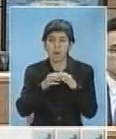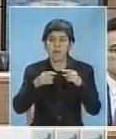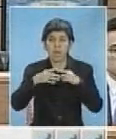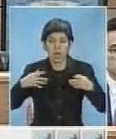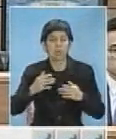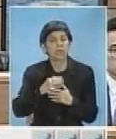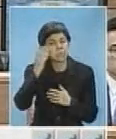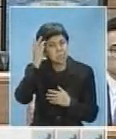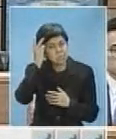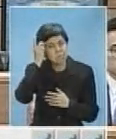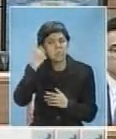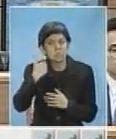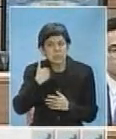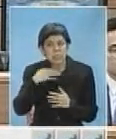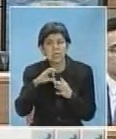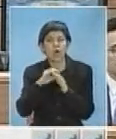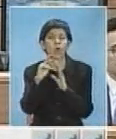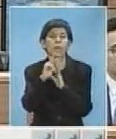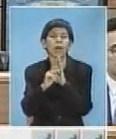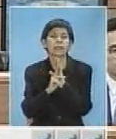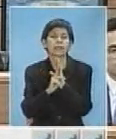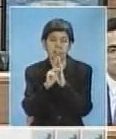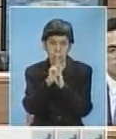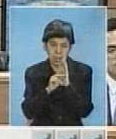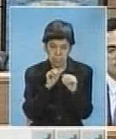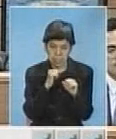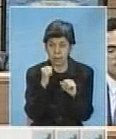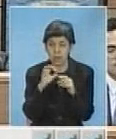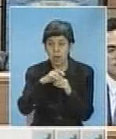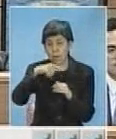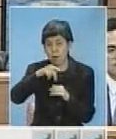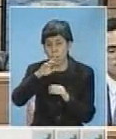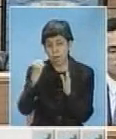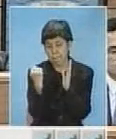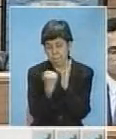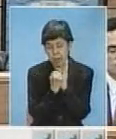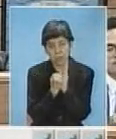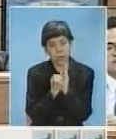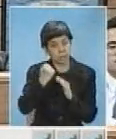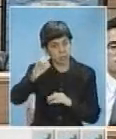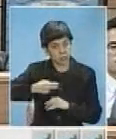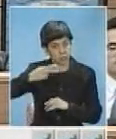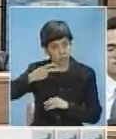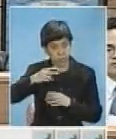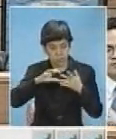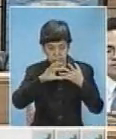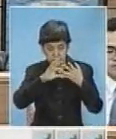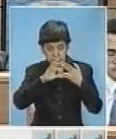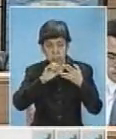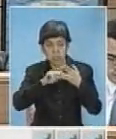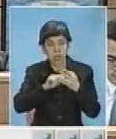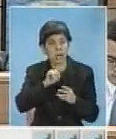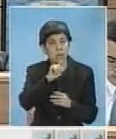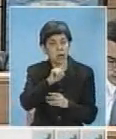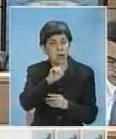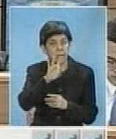ได้มีความกังวลในแง่ของความชอบทางกฎหมายในการตราพระราชกำหนดทั้ง2ฉบับนี้ว่าด้วยมาตรา